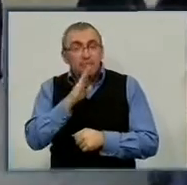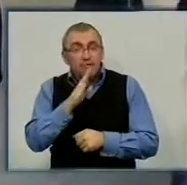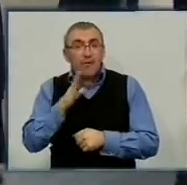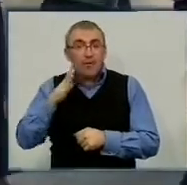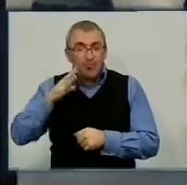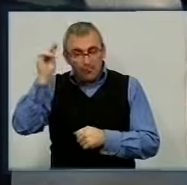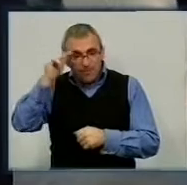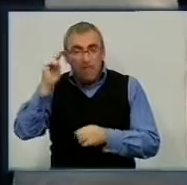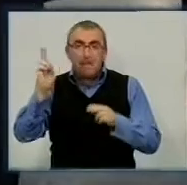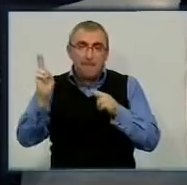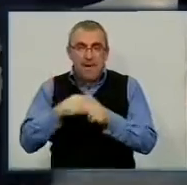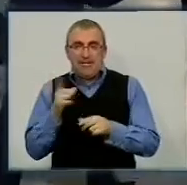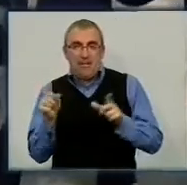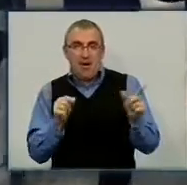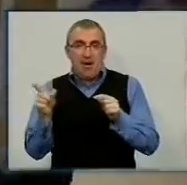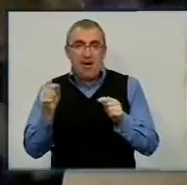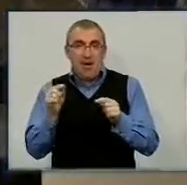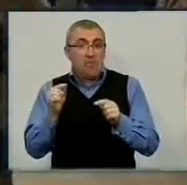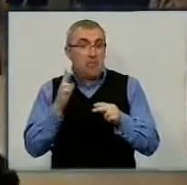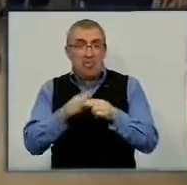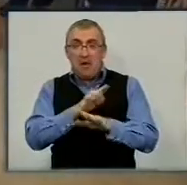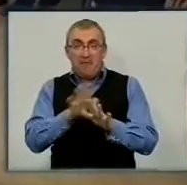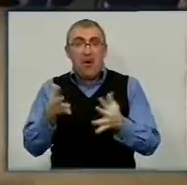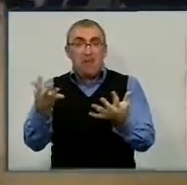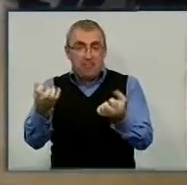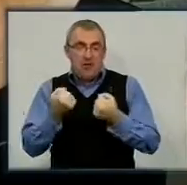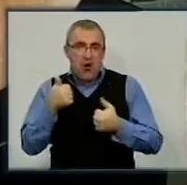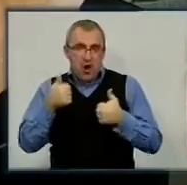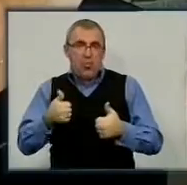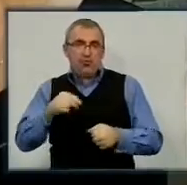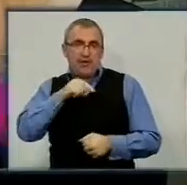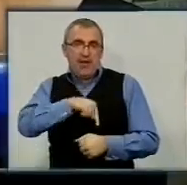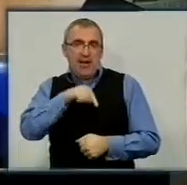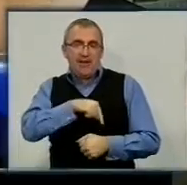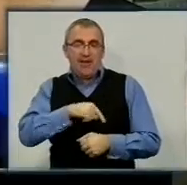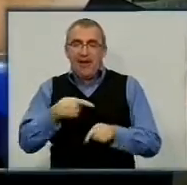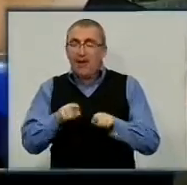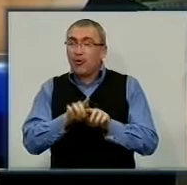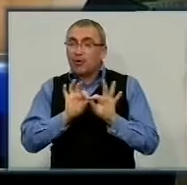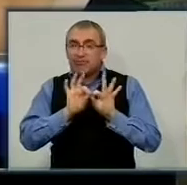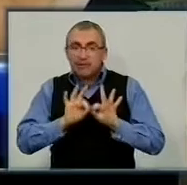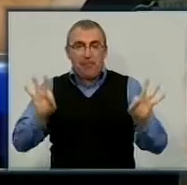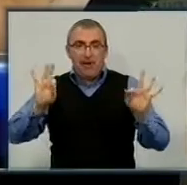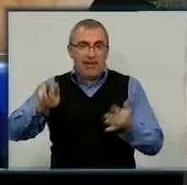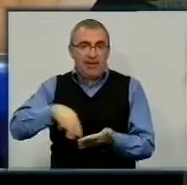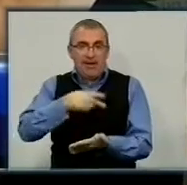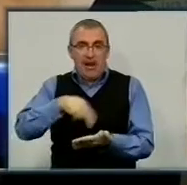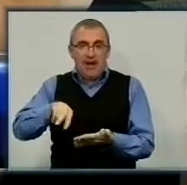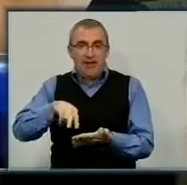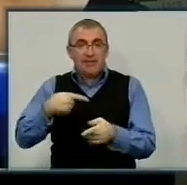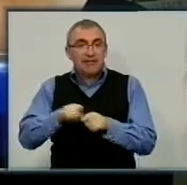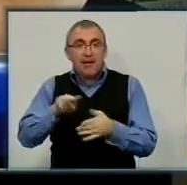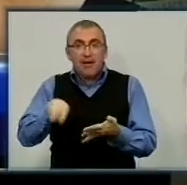розучувати тангу без пар однак кажуть це не завадило їм отримати хороший настрій это Замечательный танец это вообще